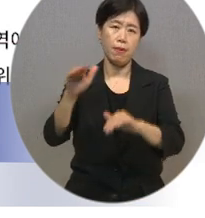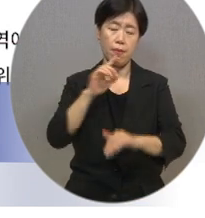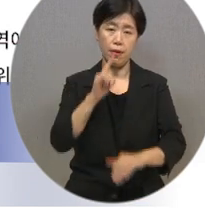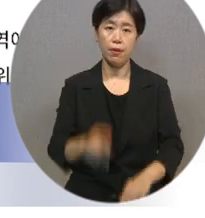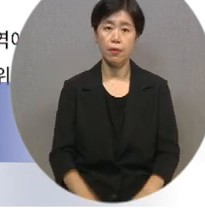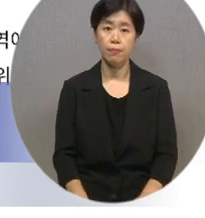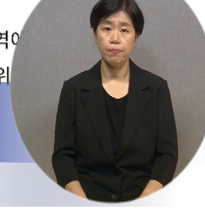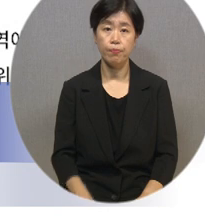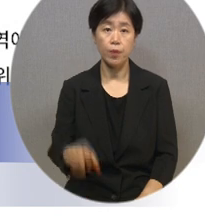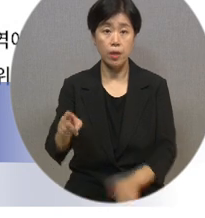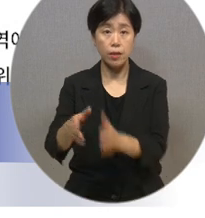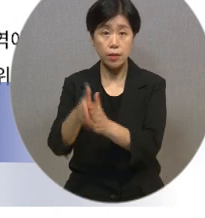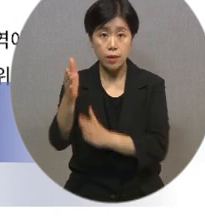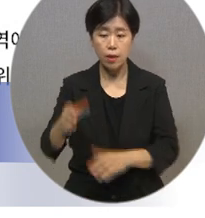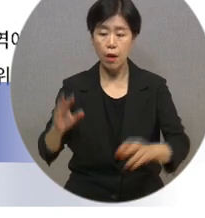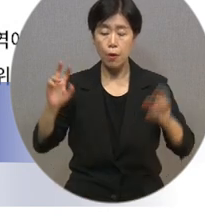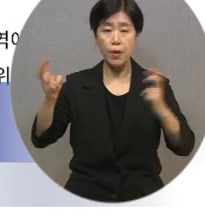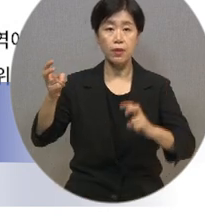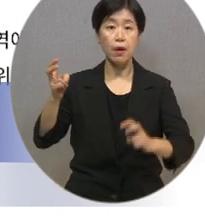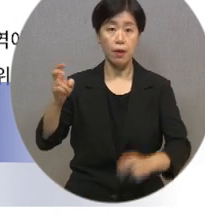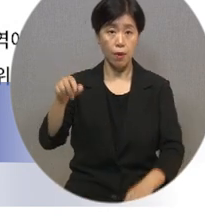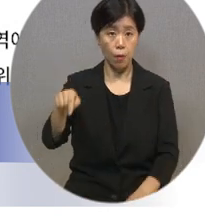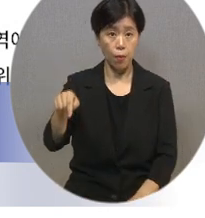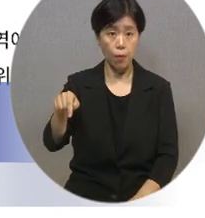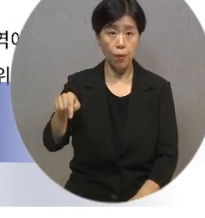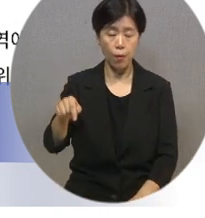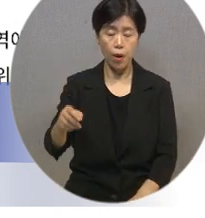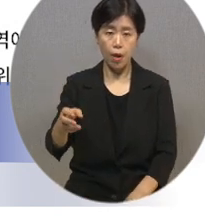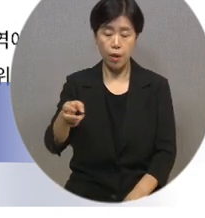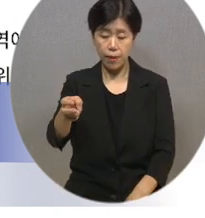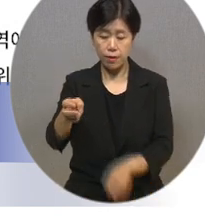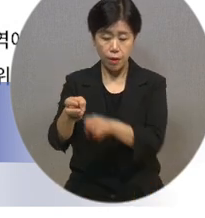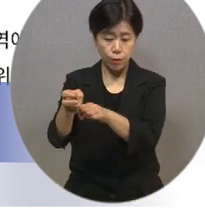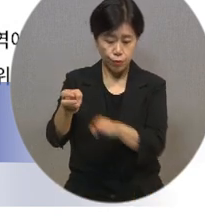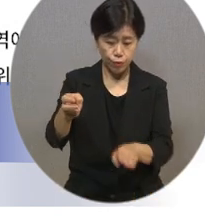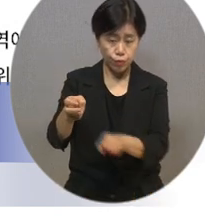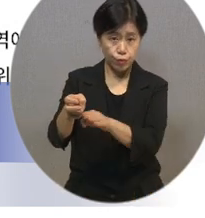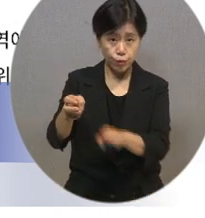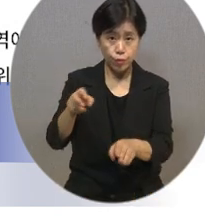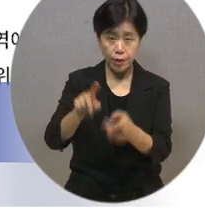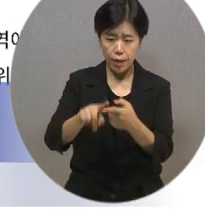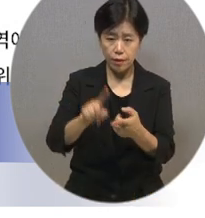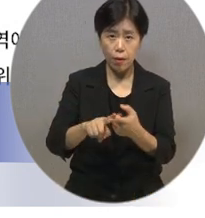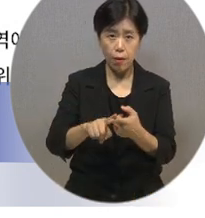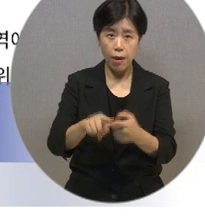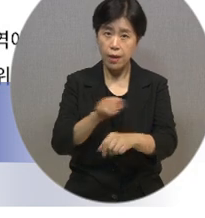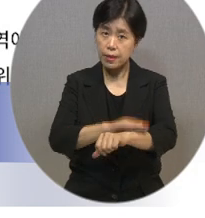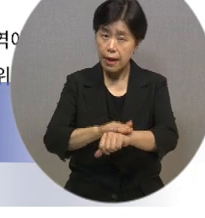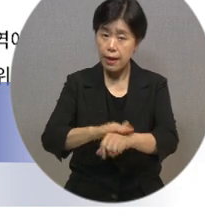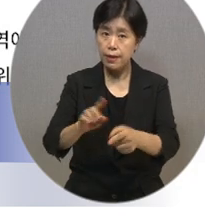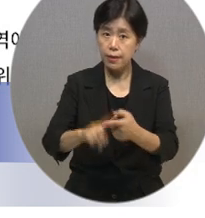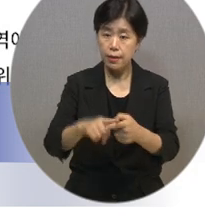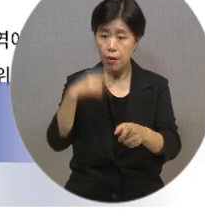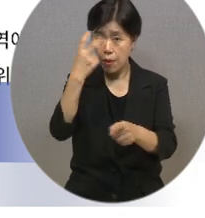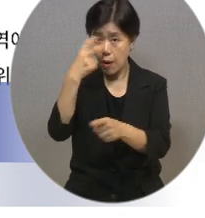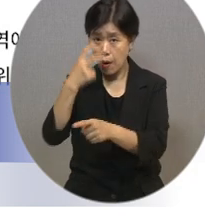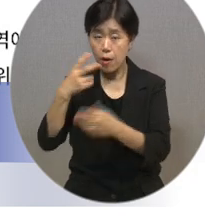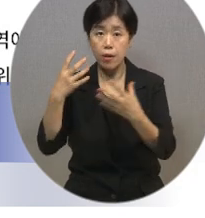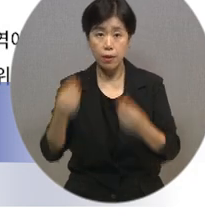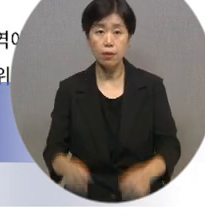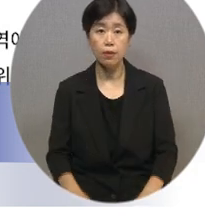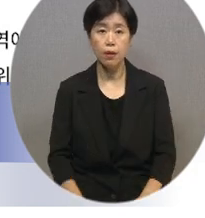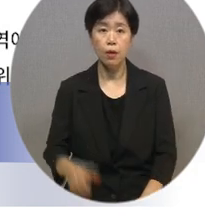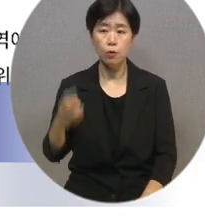인권인식 운수 회사의 저상 버스 리프트 작동 여부를 전수 조사하고이 운수 종사자를 대상으로